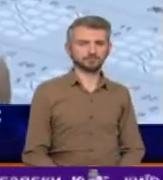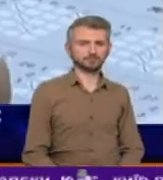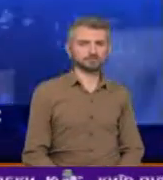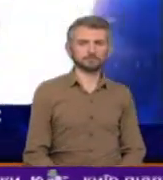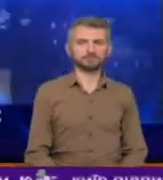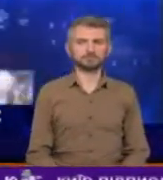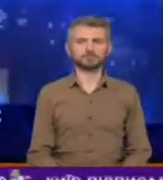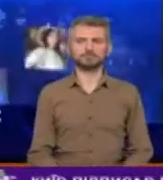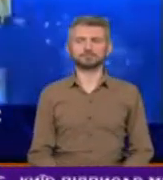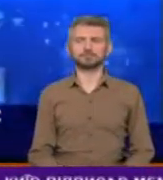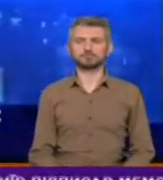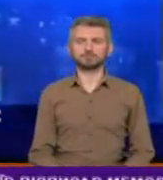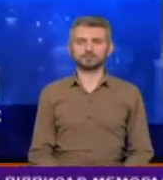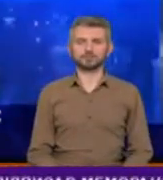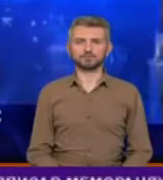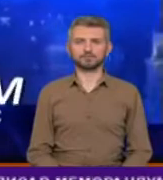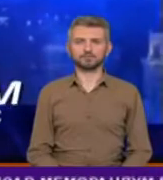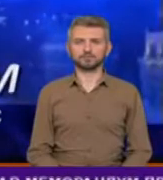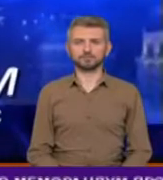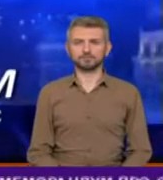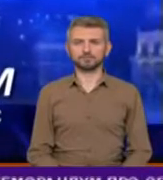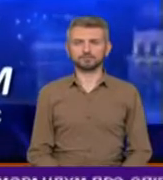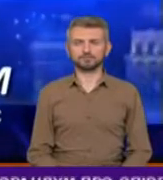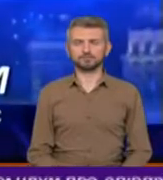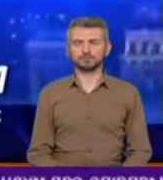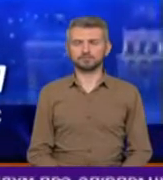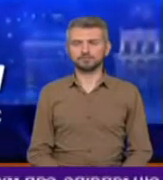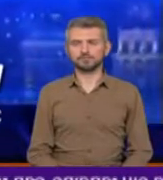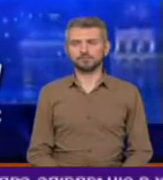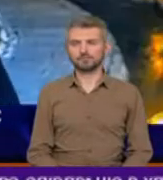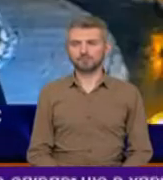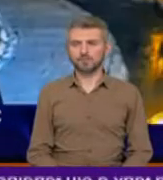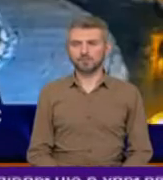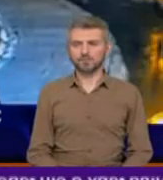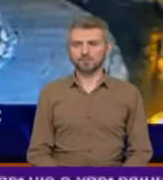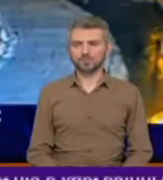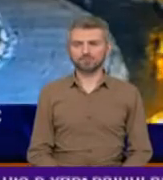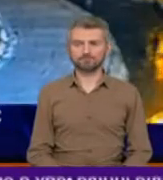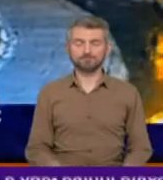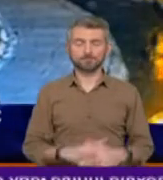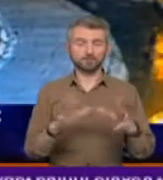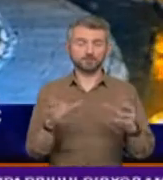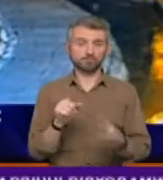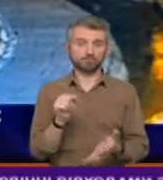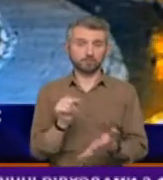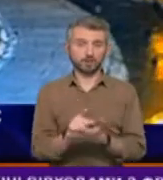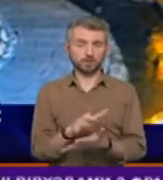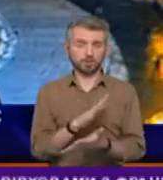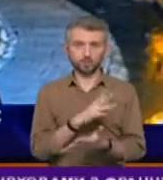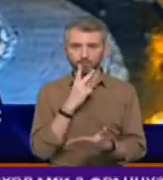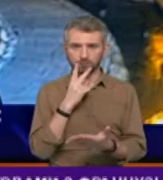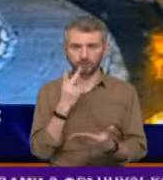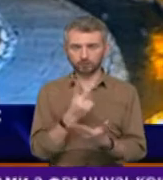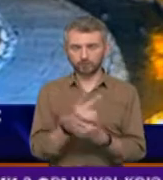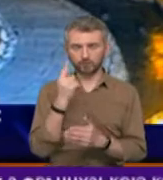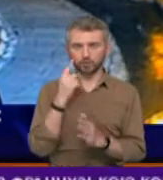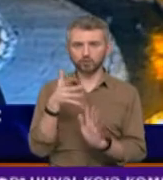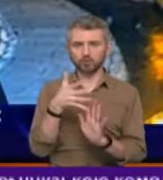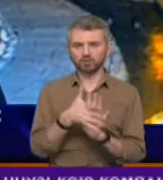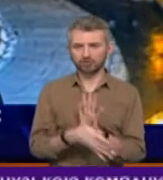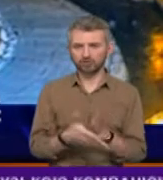року. Стосовно якості звучання. Ну, ми спостерігали дуже цікаву тенденцію. У нас є